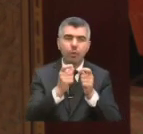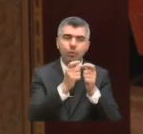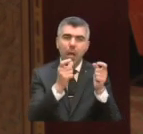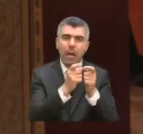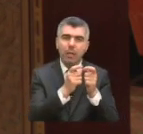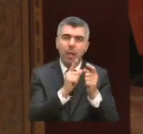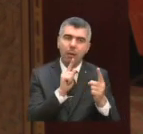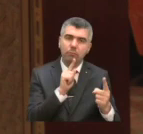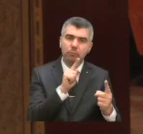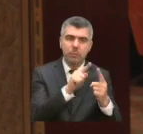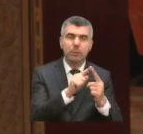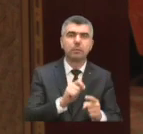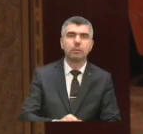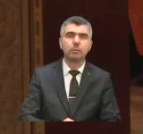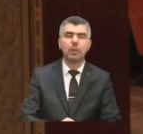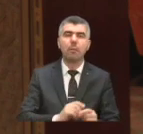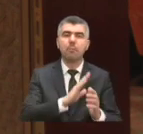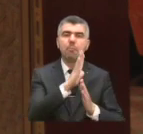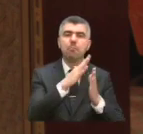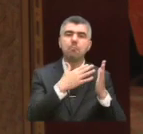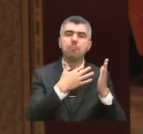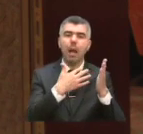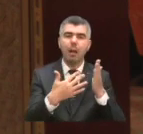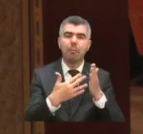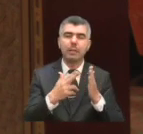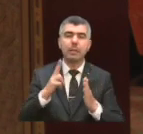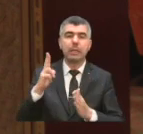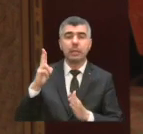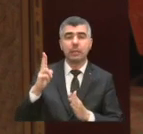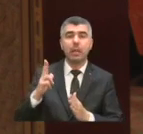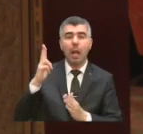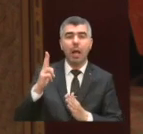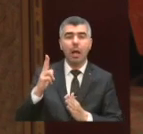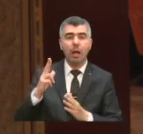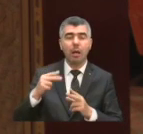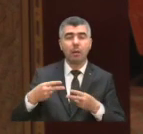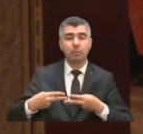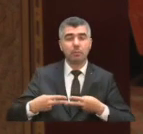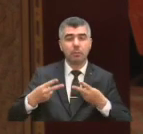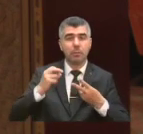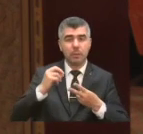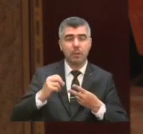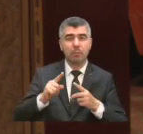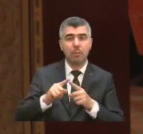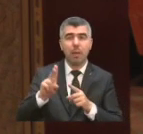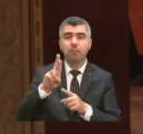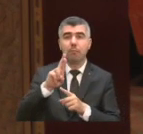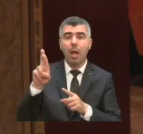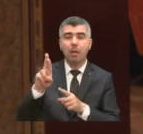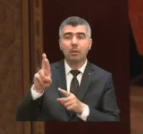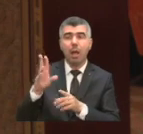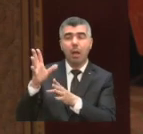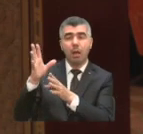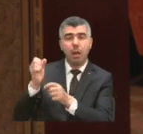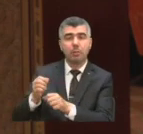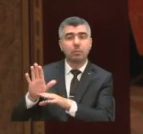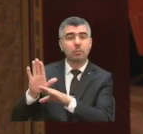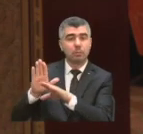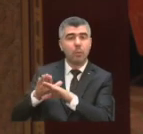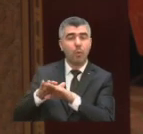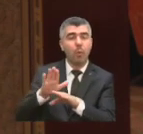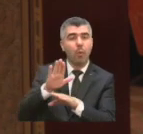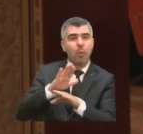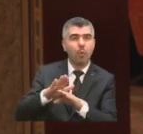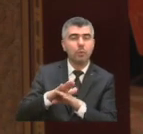اهتماماتها. البرنامج نتاع انطلاقة اللي تم تحت أو بتعليمات ملكية سامية في